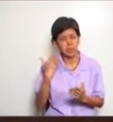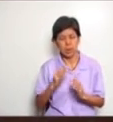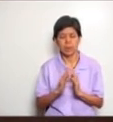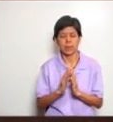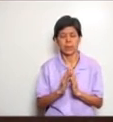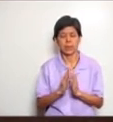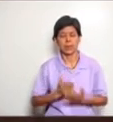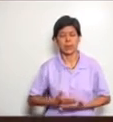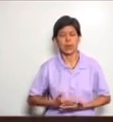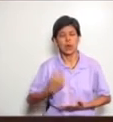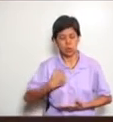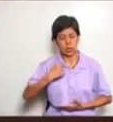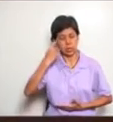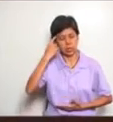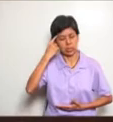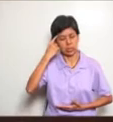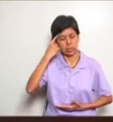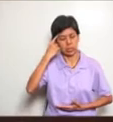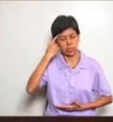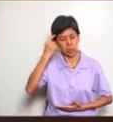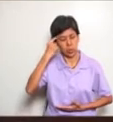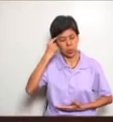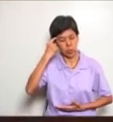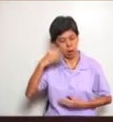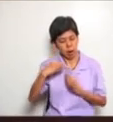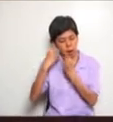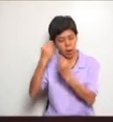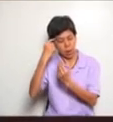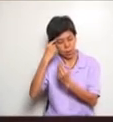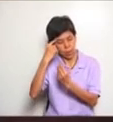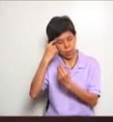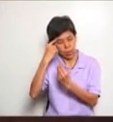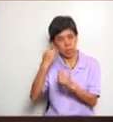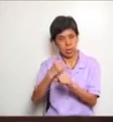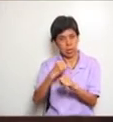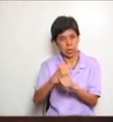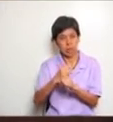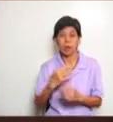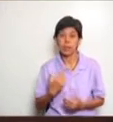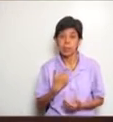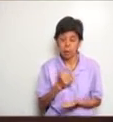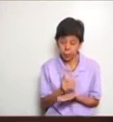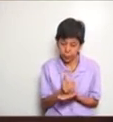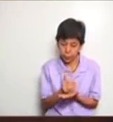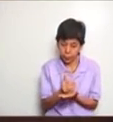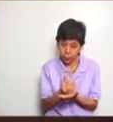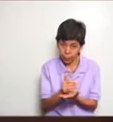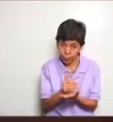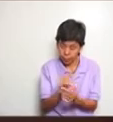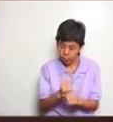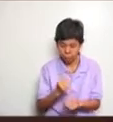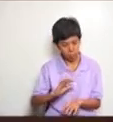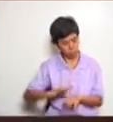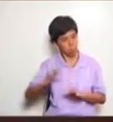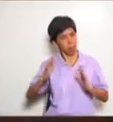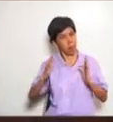ตอนอธิษฐานเนี่ยต้องมบสิ่งบางอย่างรบทราบจิไหมปรากฏการของถาดทรอยถวนน้ำต้องมีบางอย่างเนื้อ